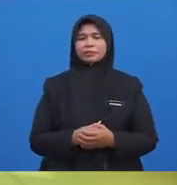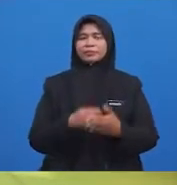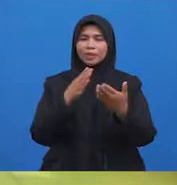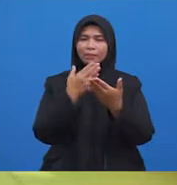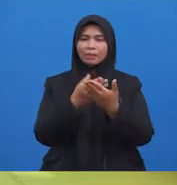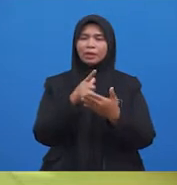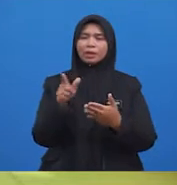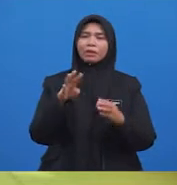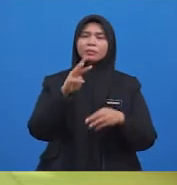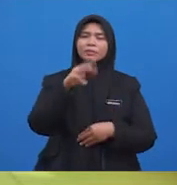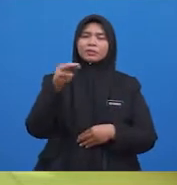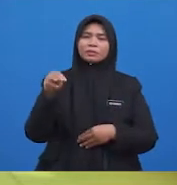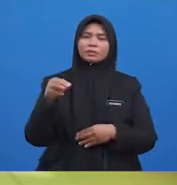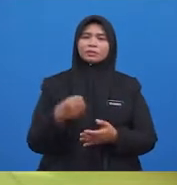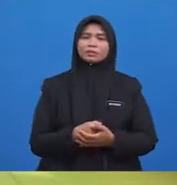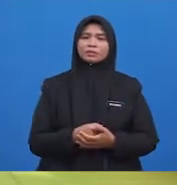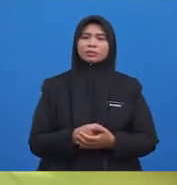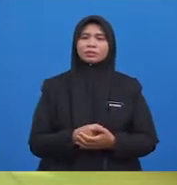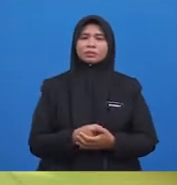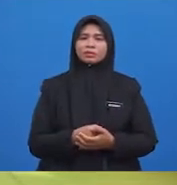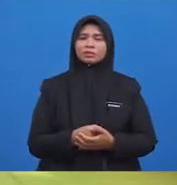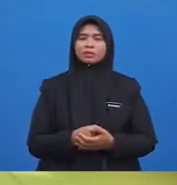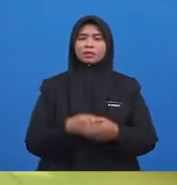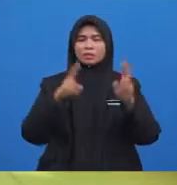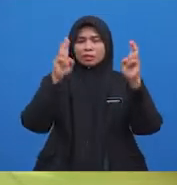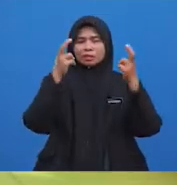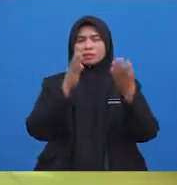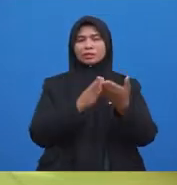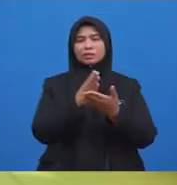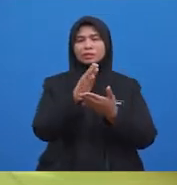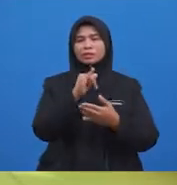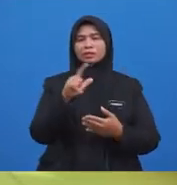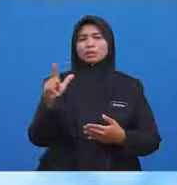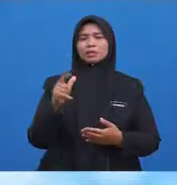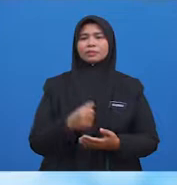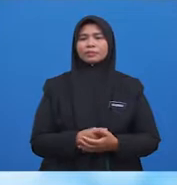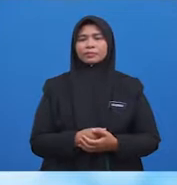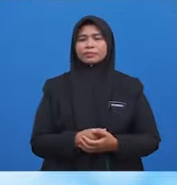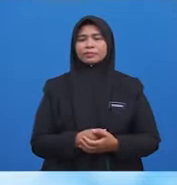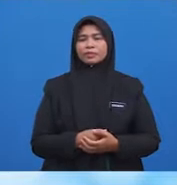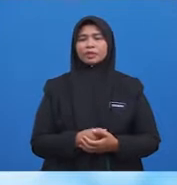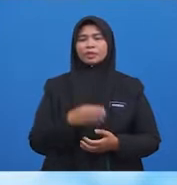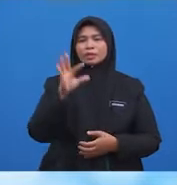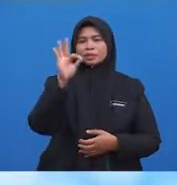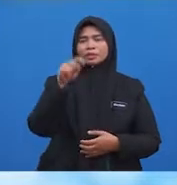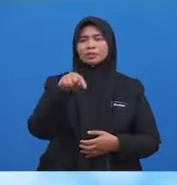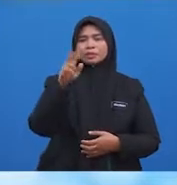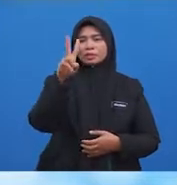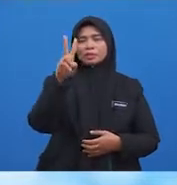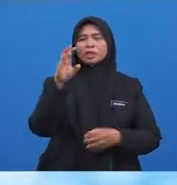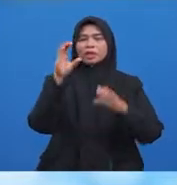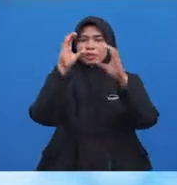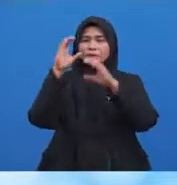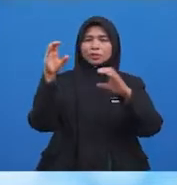Hai Baiklah mengimbau topi seterusnya ialah 90-an dua